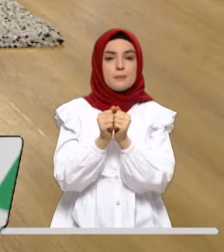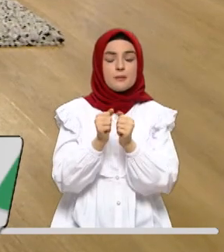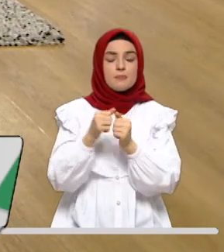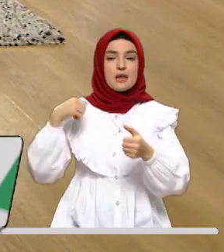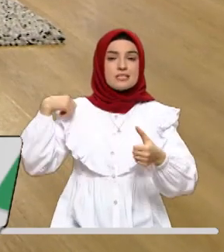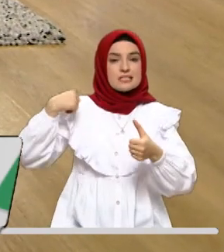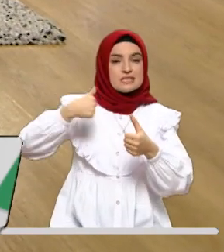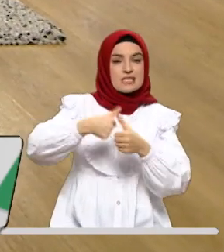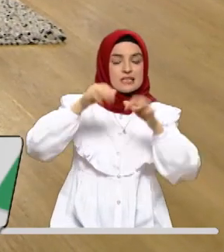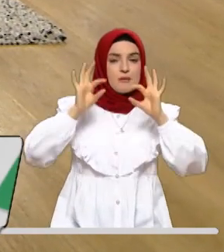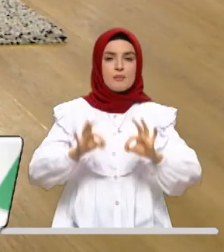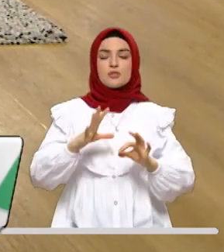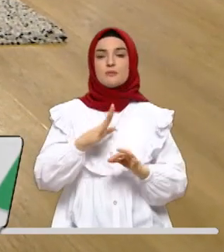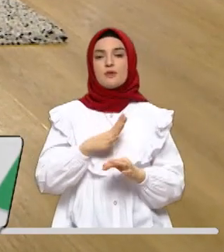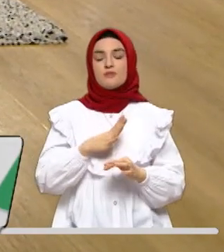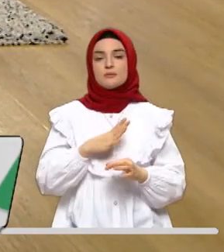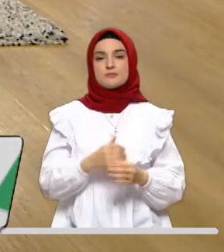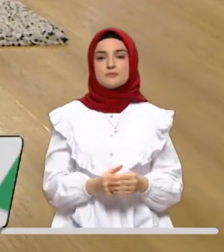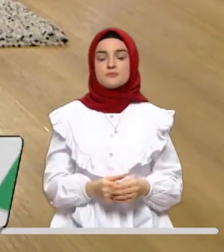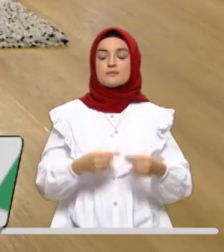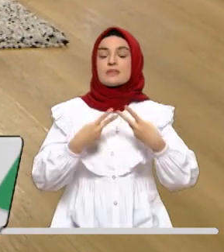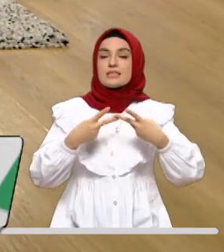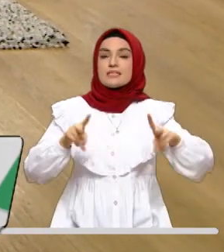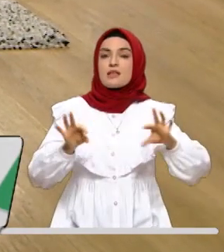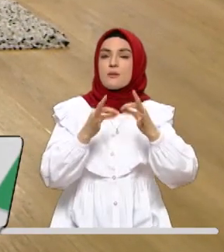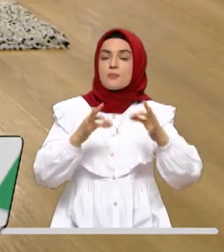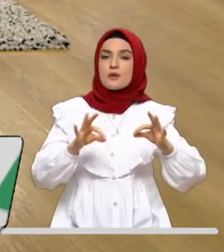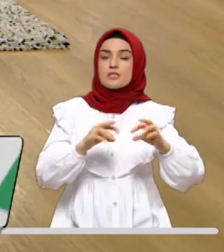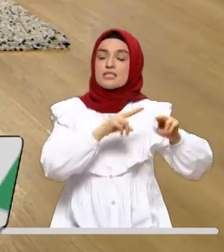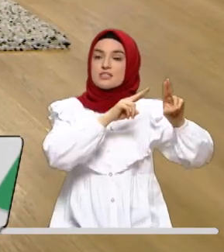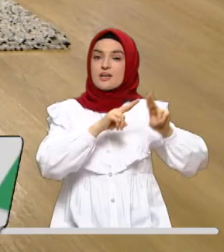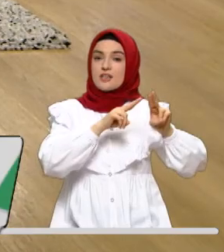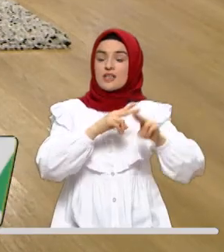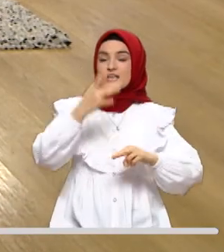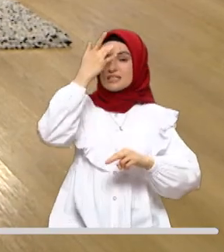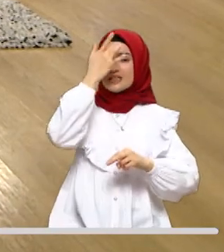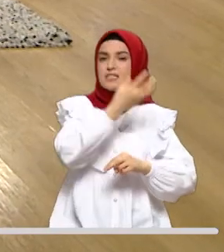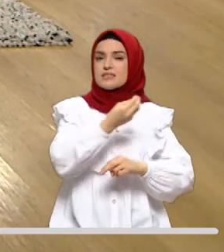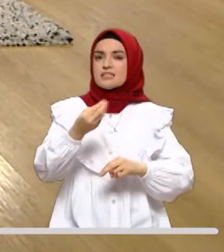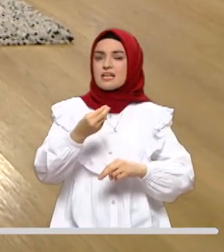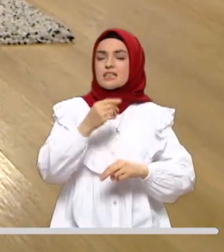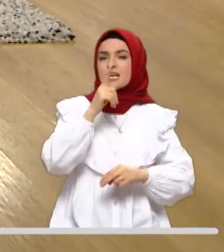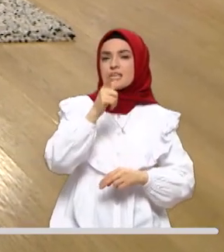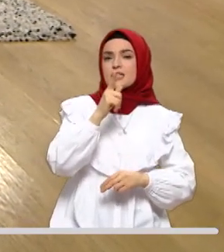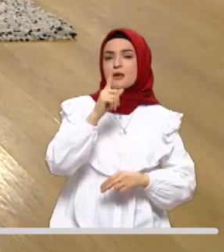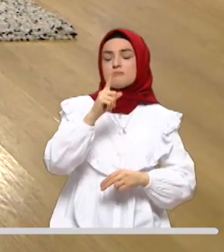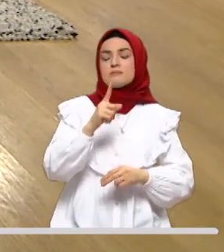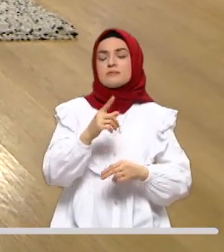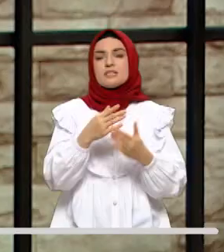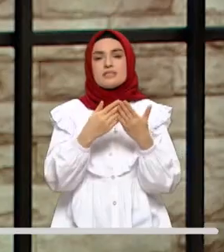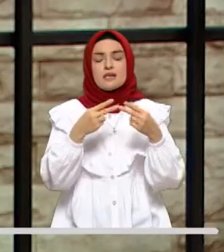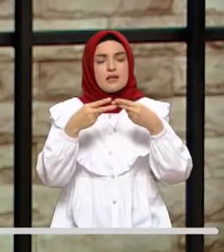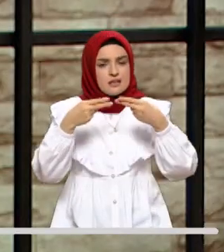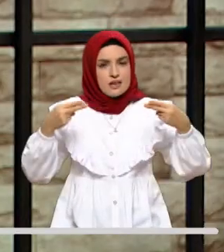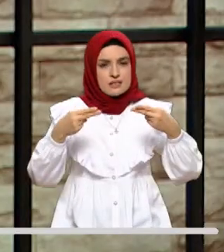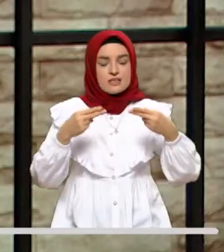destan devri yeniden başlamıştır. İstiklal Marşı da Çanakkale şehitleri şiiri de bir destan şiiridir.